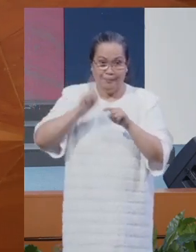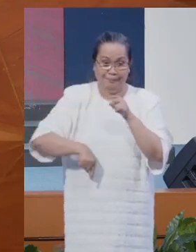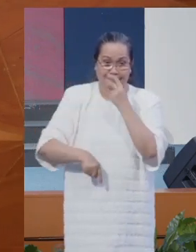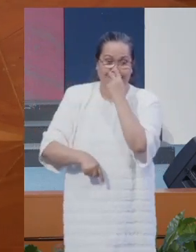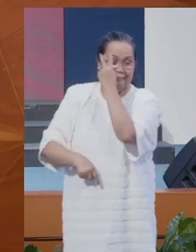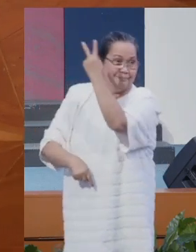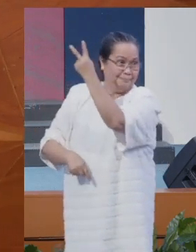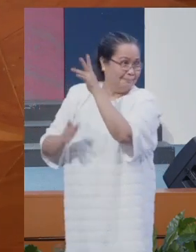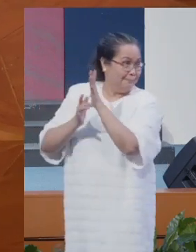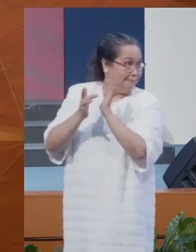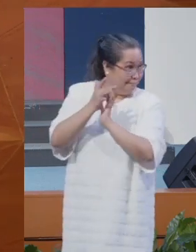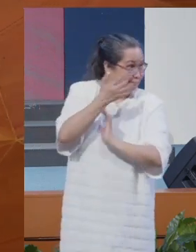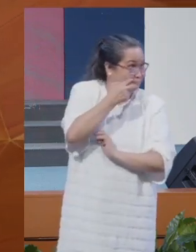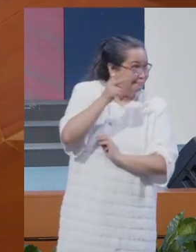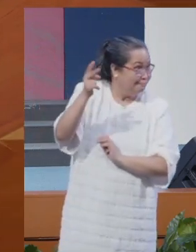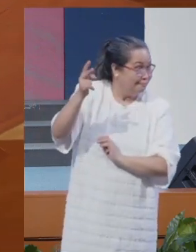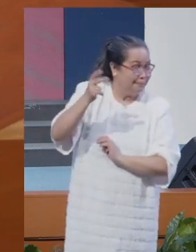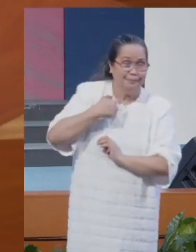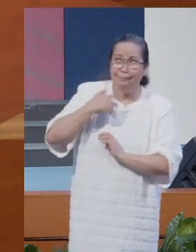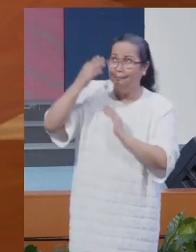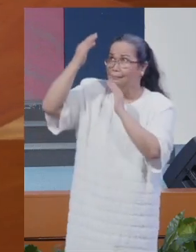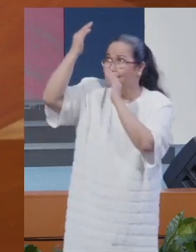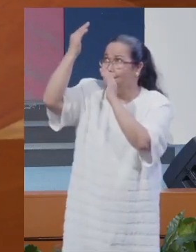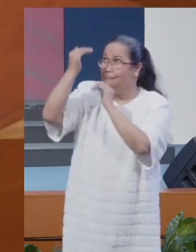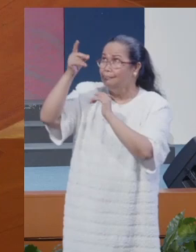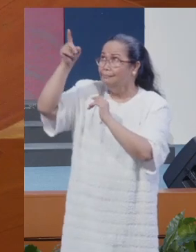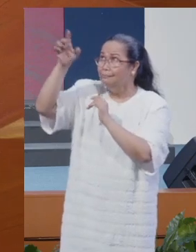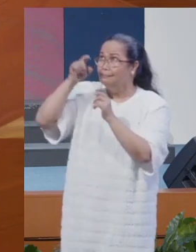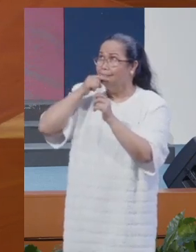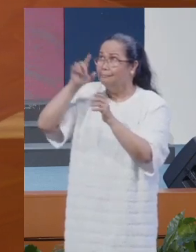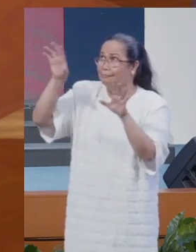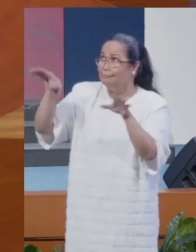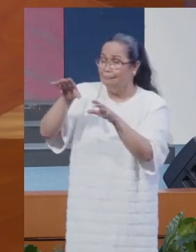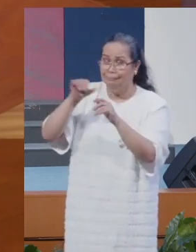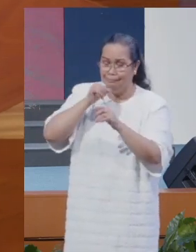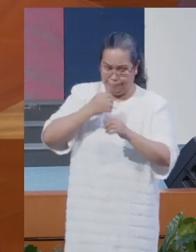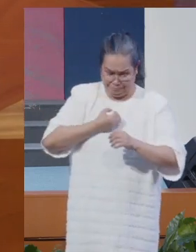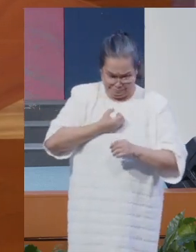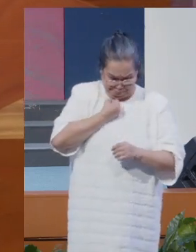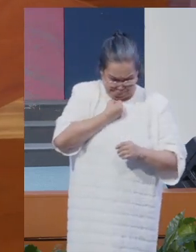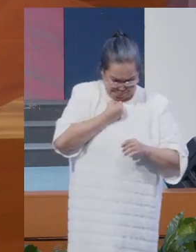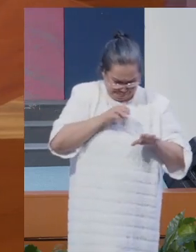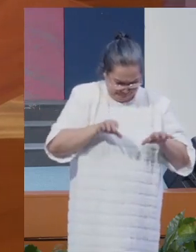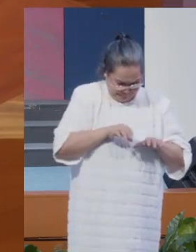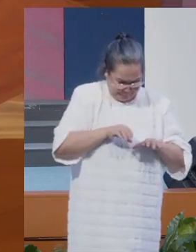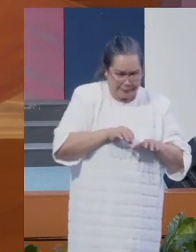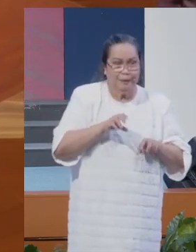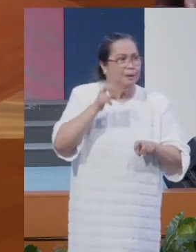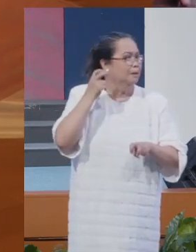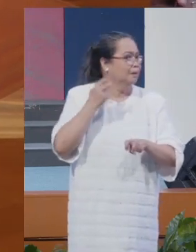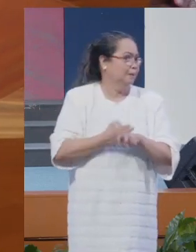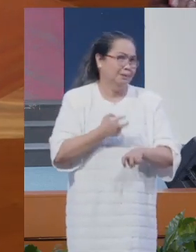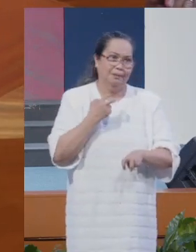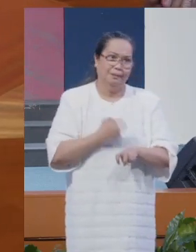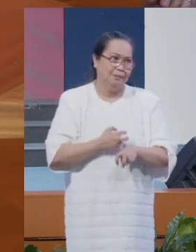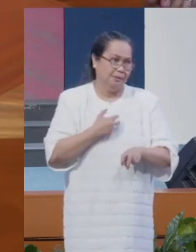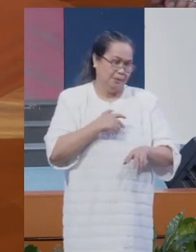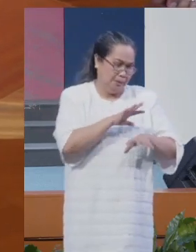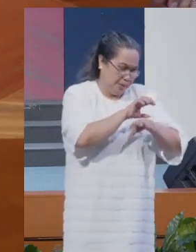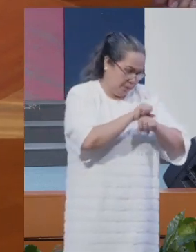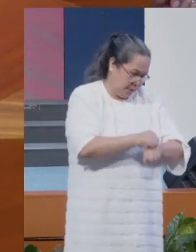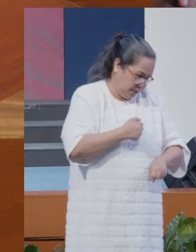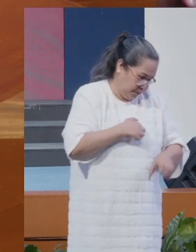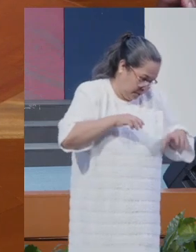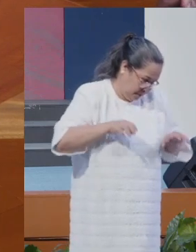nakikita. Aasa ako sa Kanyang gawa at hindi sa sarili kong gawa. Kapag nakasanayan na natin ang